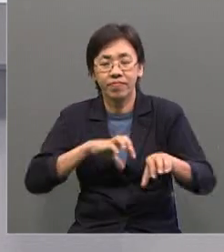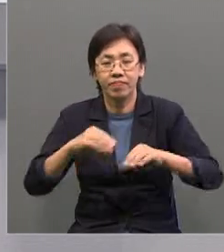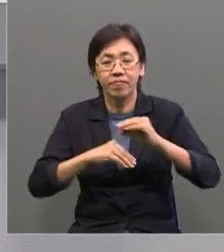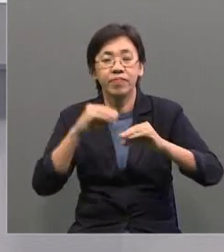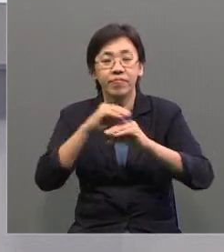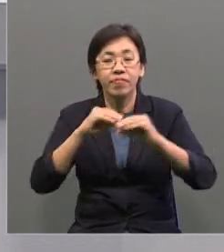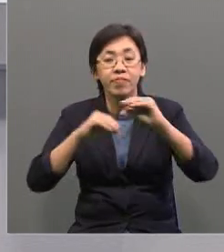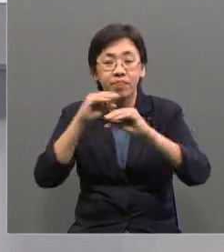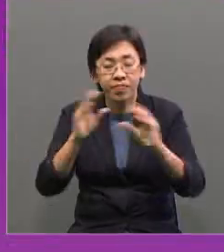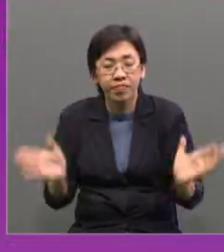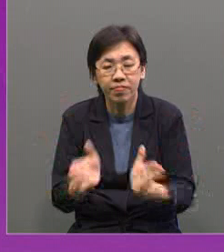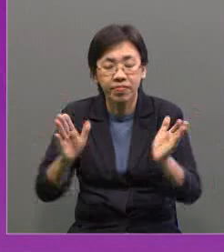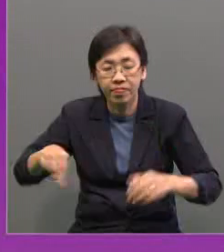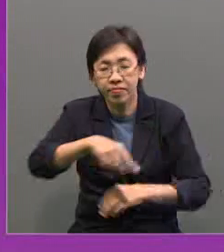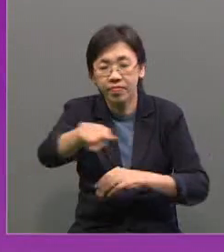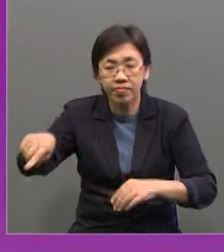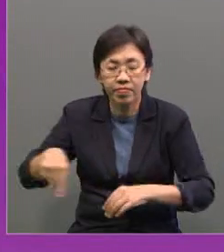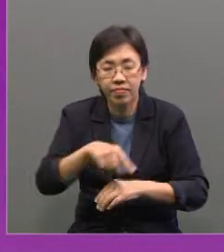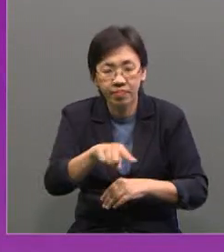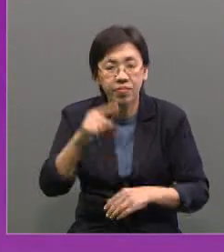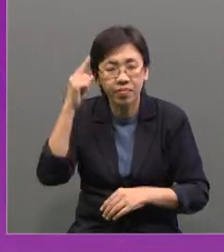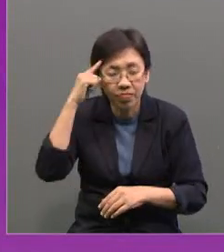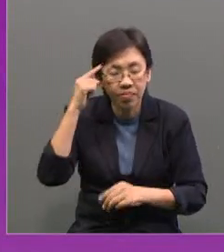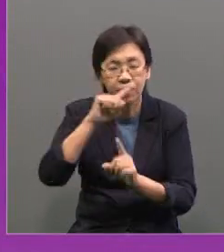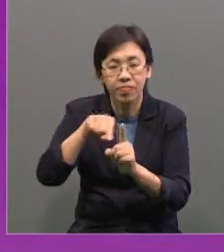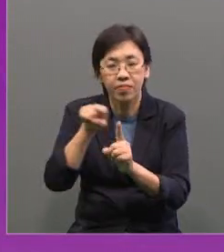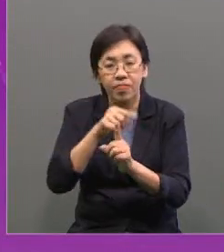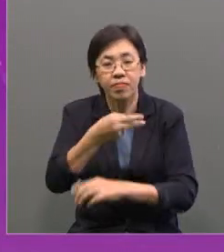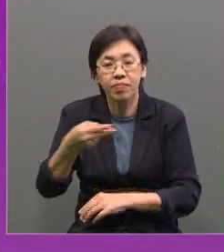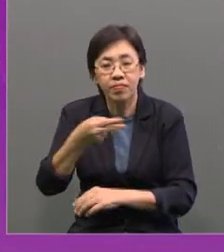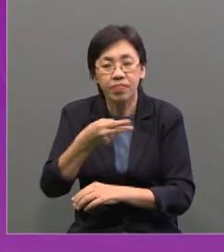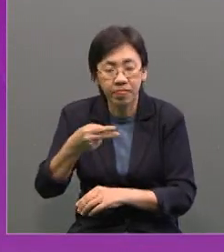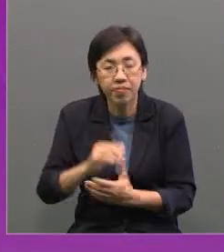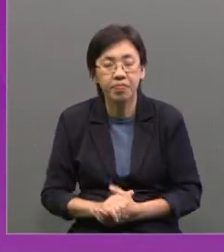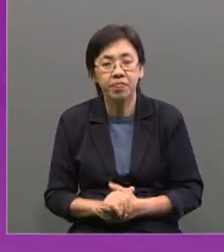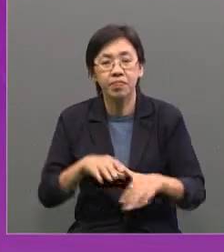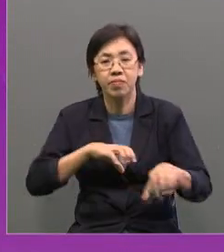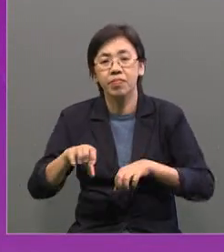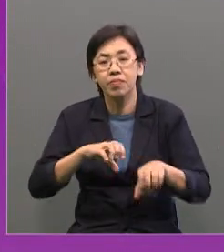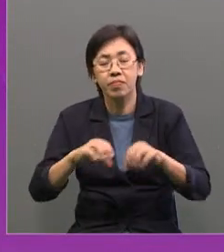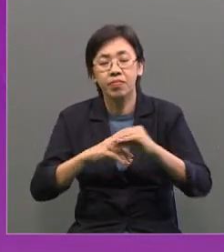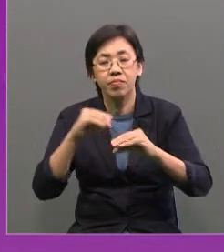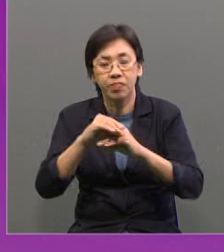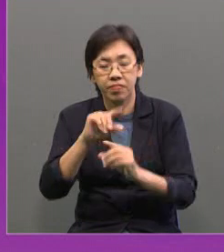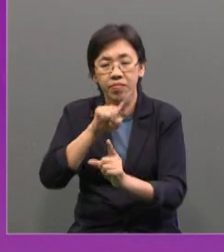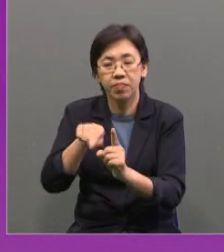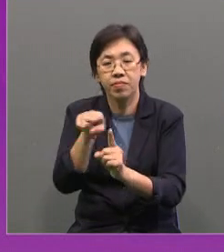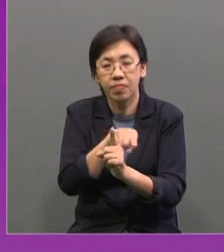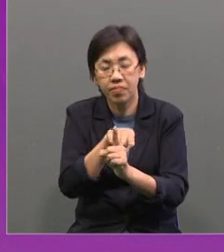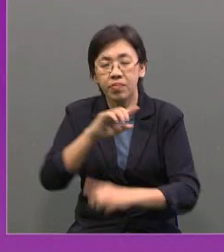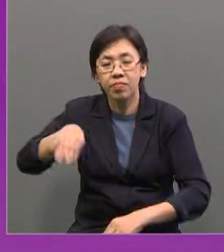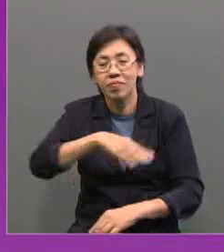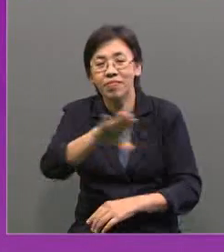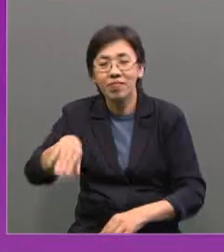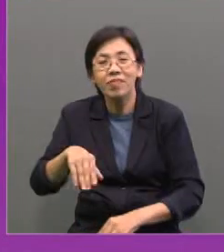การขึ้นมาเพื่อเสริมสร้างทักษะโดยเฉพาะทักษะทางภาษาอังกฤษให้กับน้องๆนะคะจัดโครงการขึ้นมาชื่อว่า English We Like